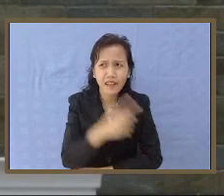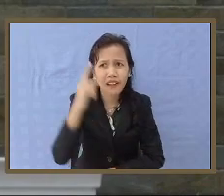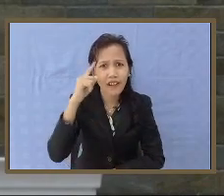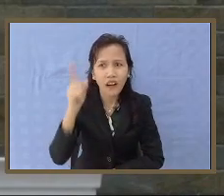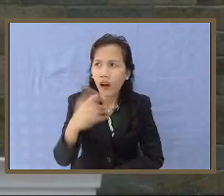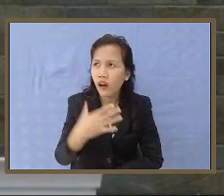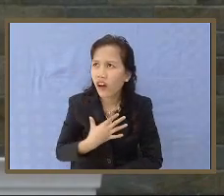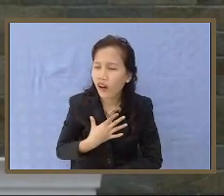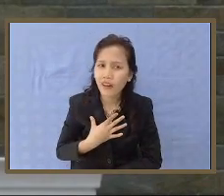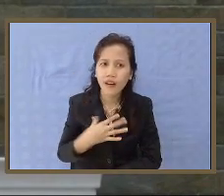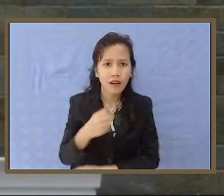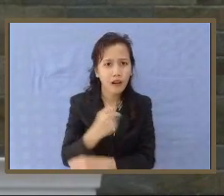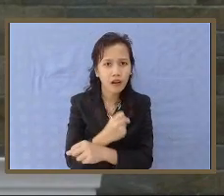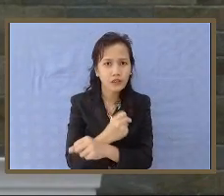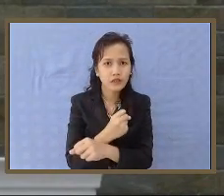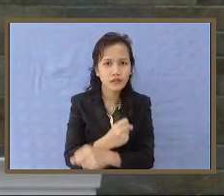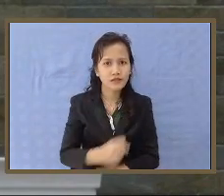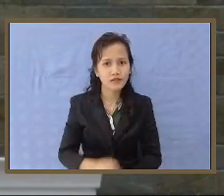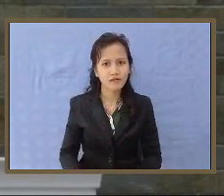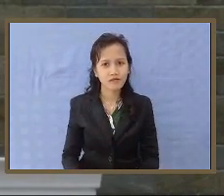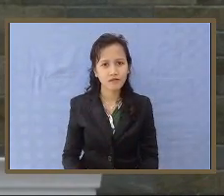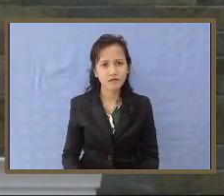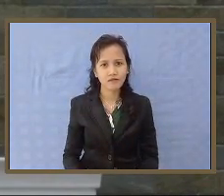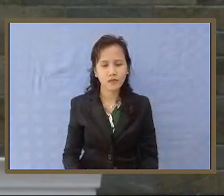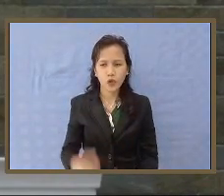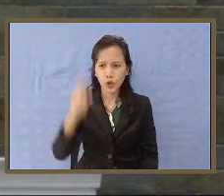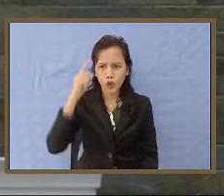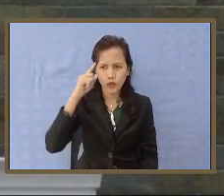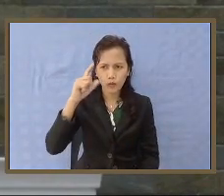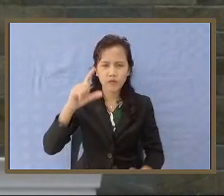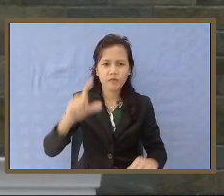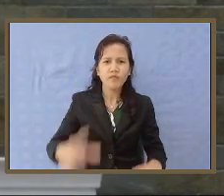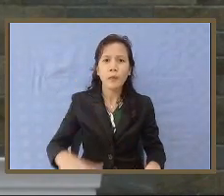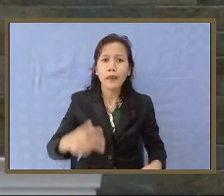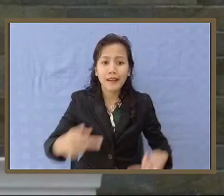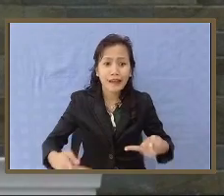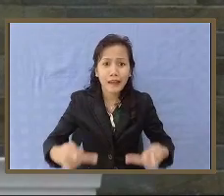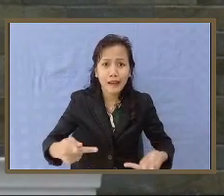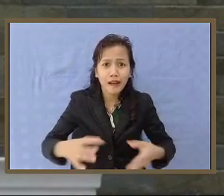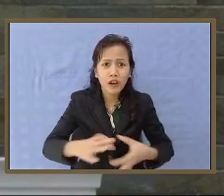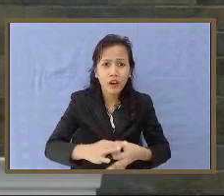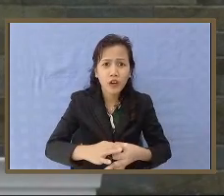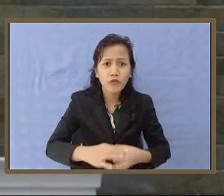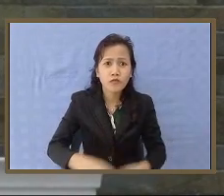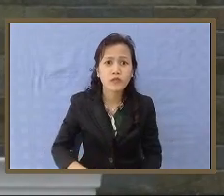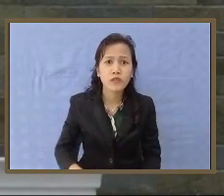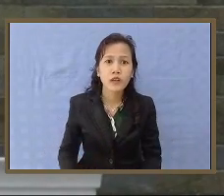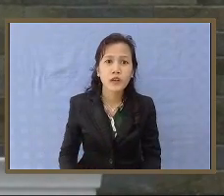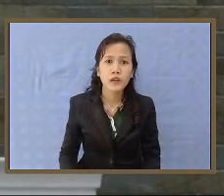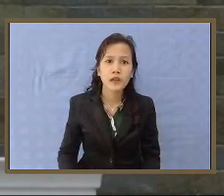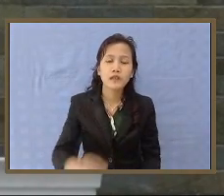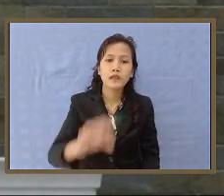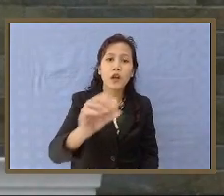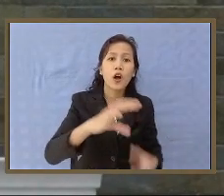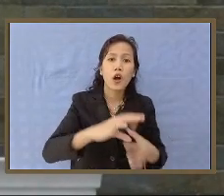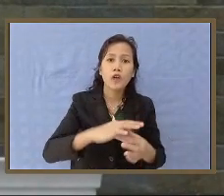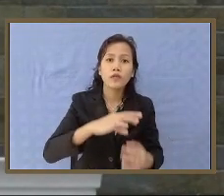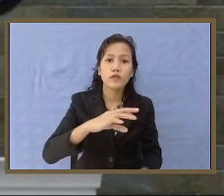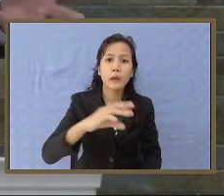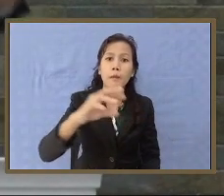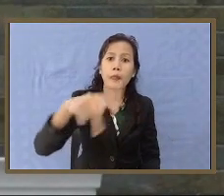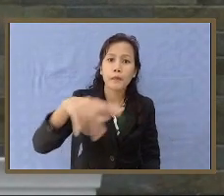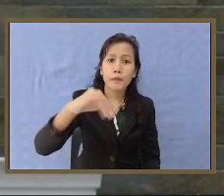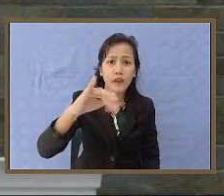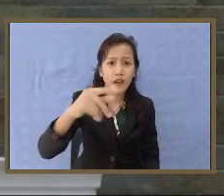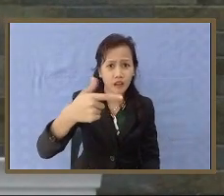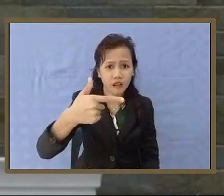ngayon. Magkano na lamang ho ngayon ang kilo ng baboy? Magkano na ngayon kilo ng itlog? Magkano ang kilo ng luya? Magkano ang kilo ng sili? Magkano ang kilo ng